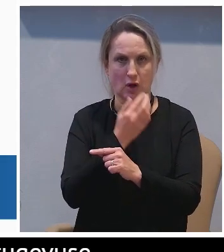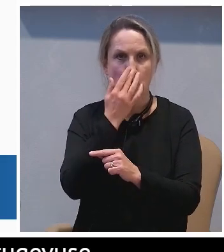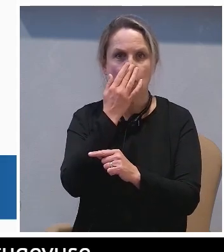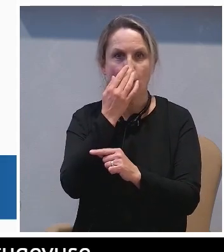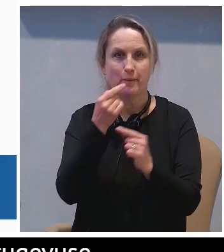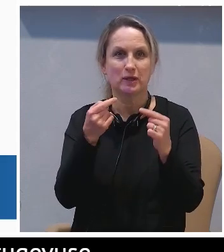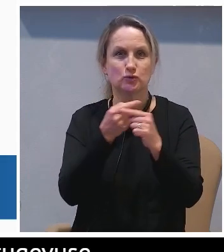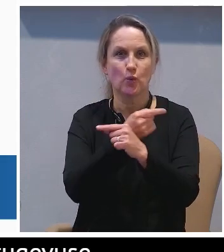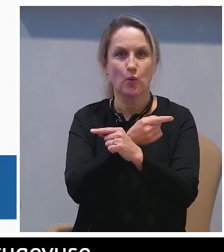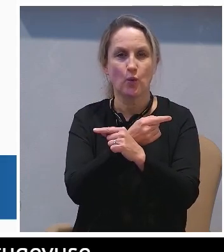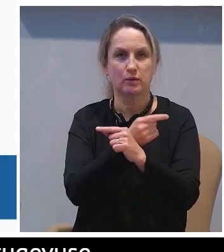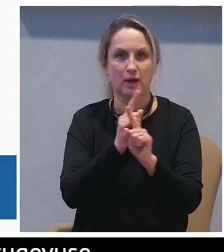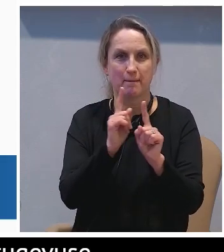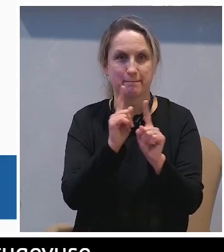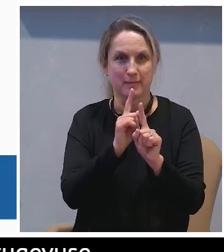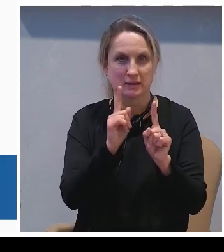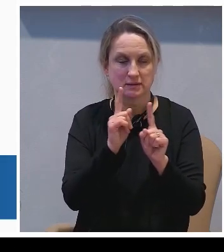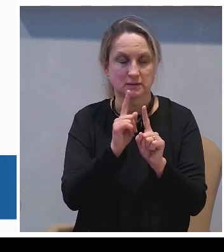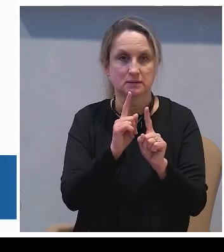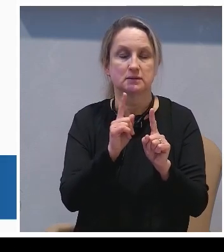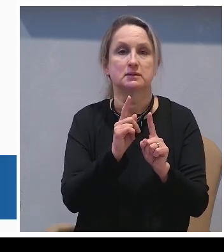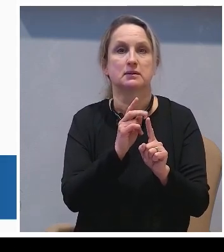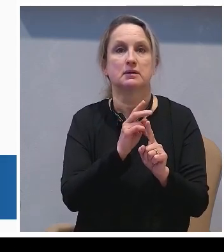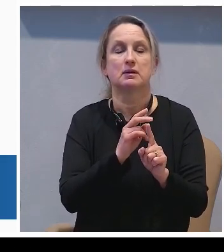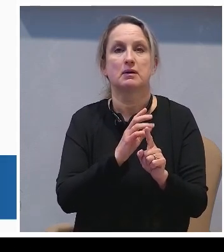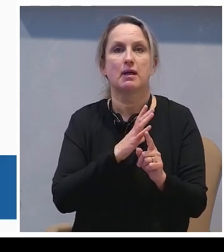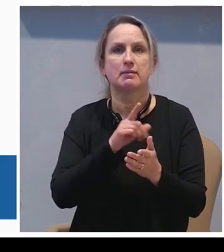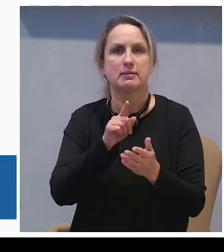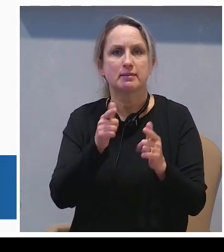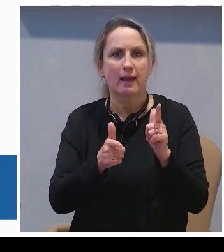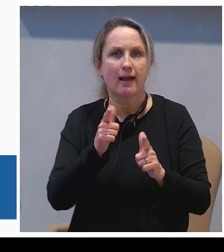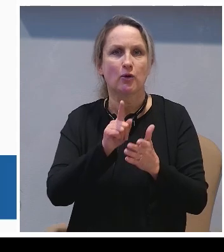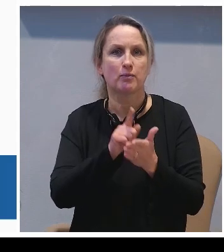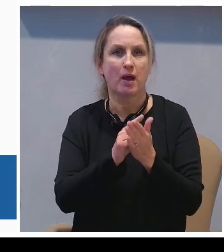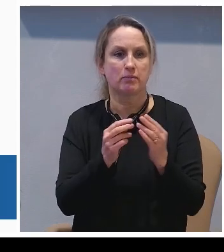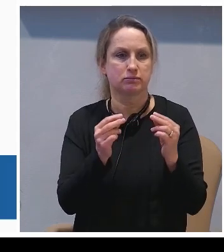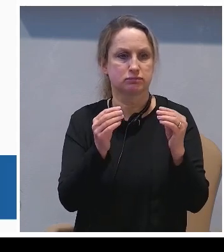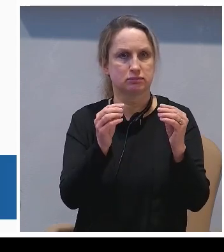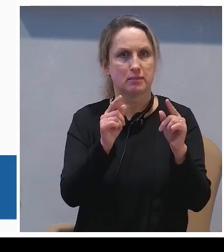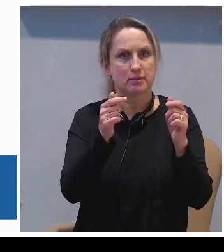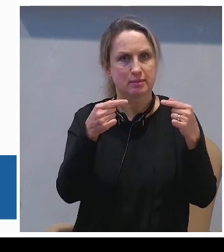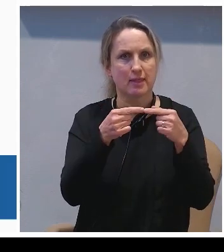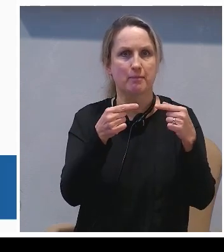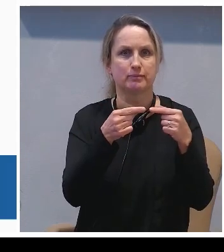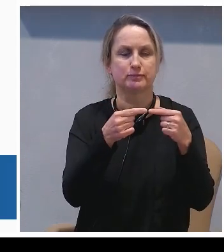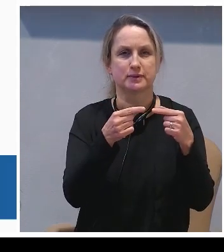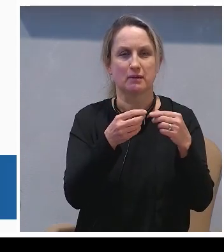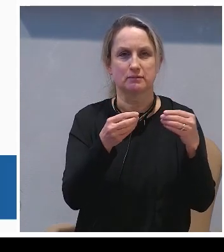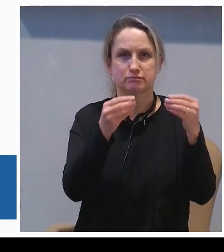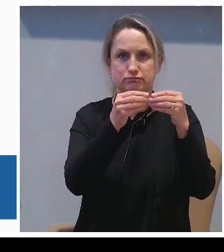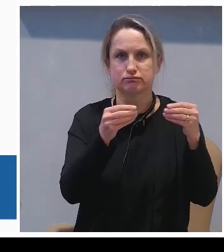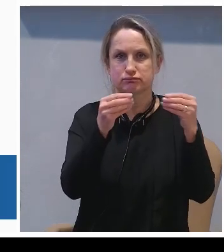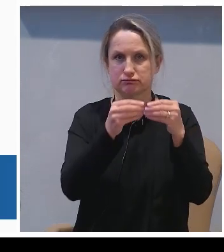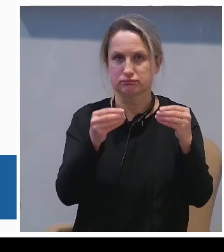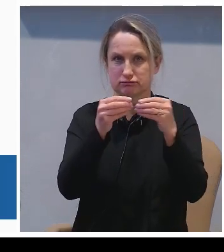need The kodeerivad alad, directions need of the eksonid, numbers ja are nad crucial. tegelikult peavad These täpselt are kokku minema. axons. They have to Ja see on match siis see